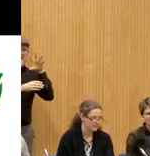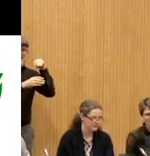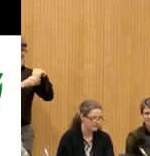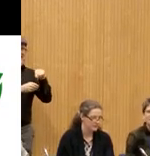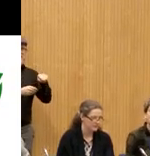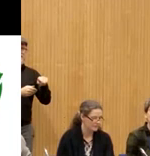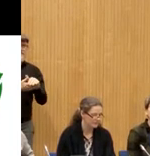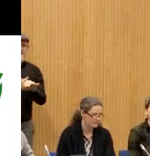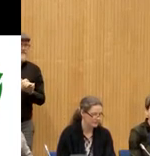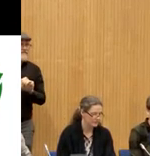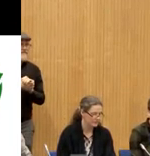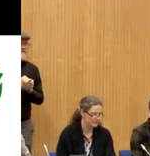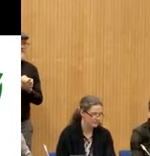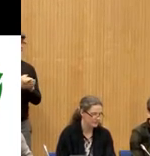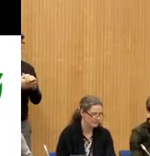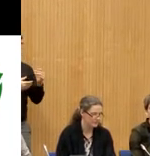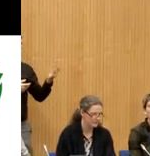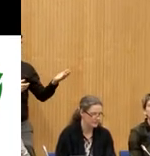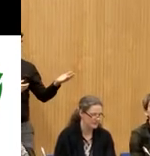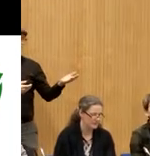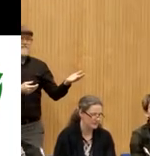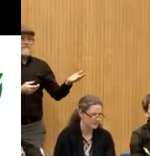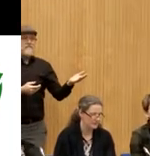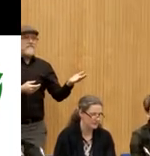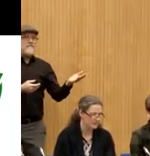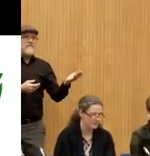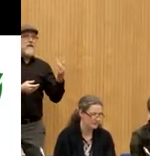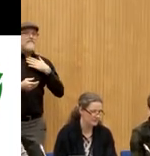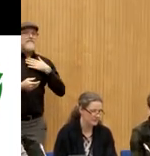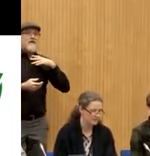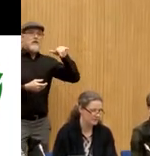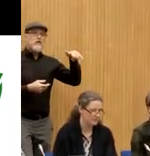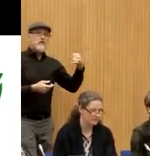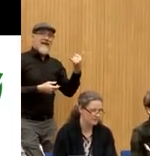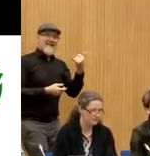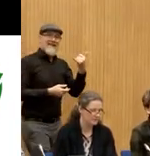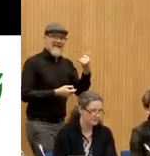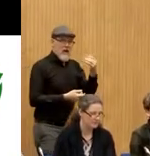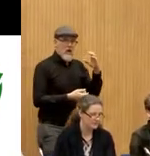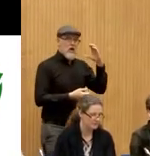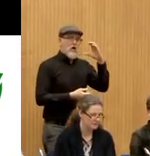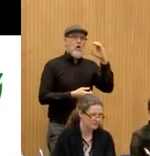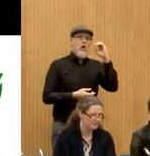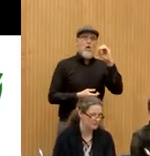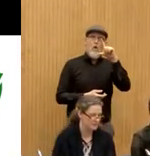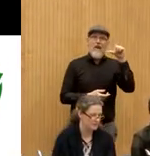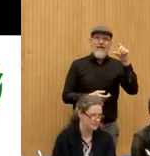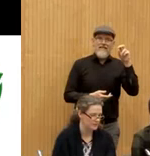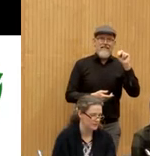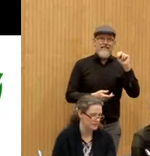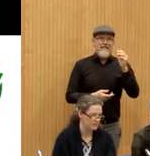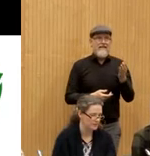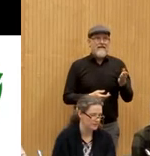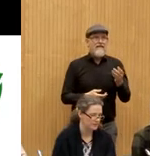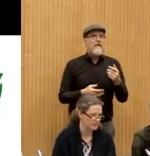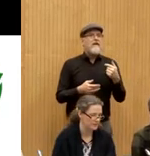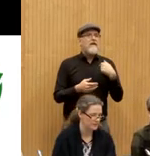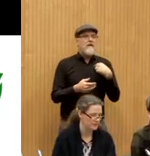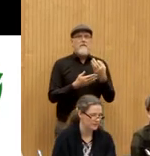Schönen guten Tag, mein Name ist Jenny Köln, bin auch eine Bildungsfachkraft an einem Ort für inklusives Wissen, so heißt unser